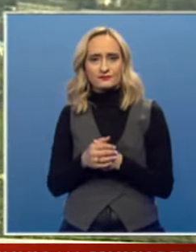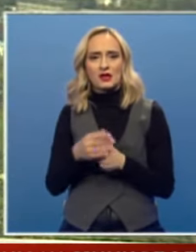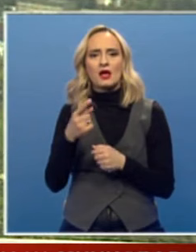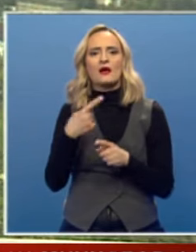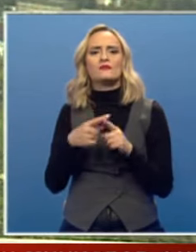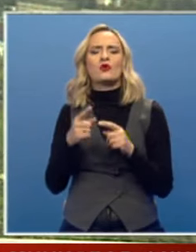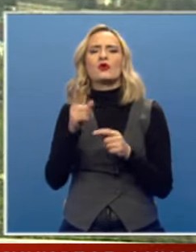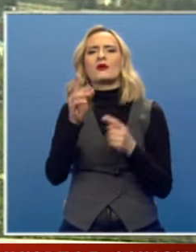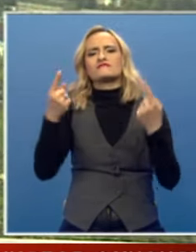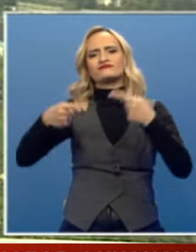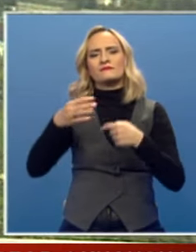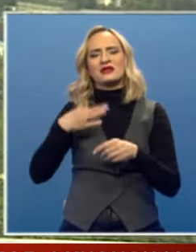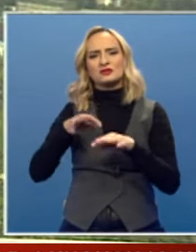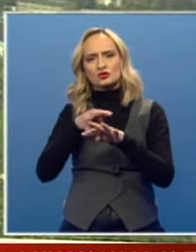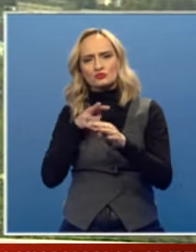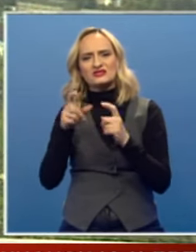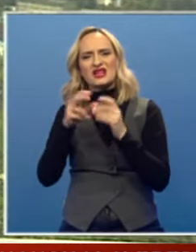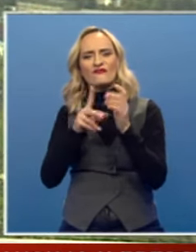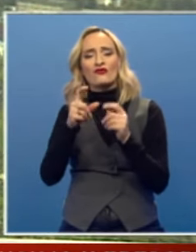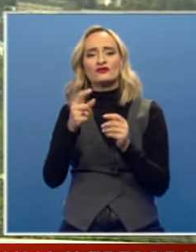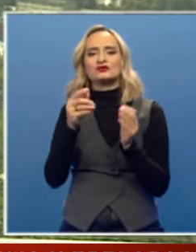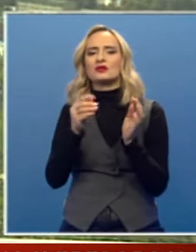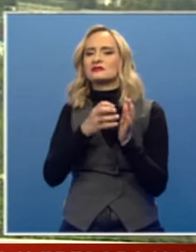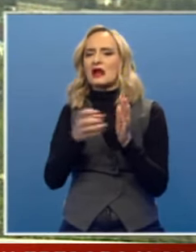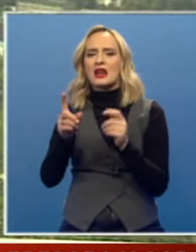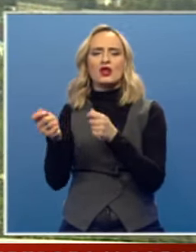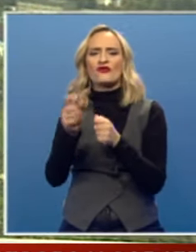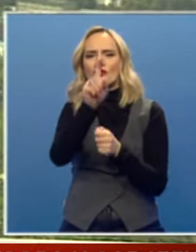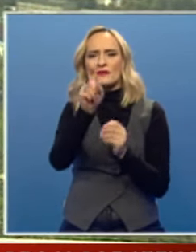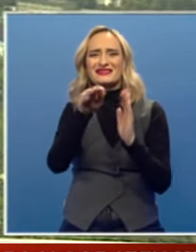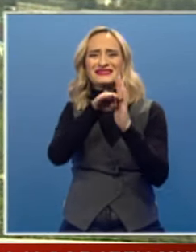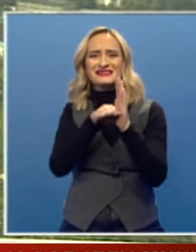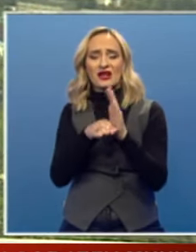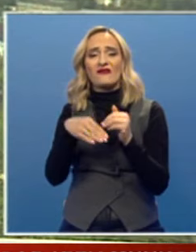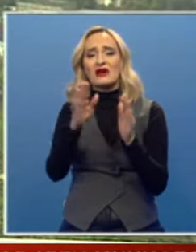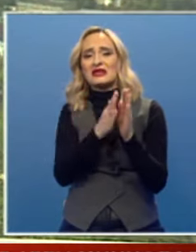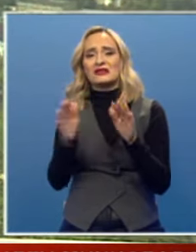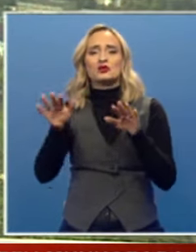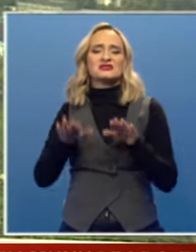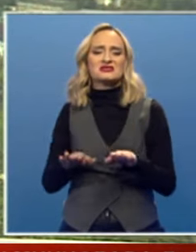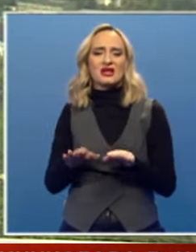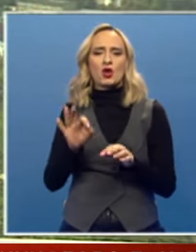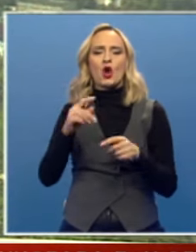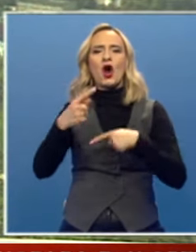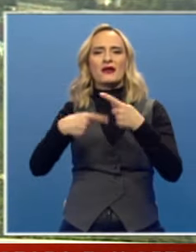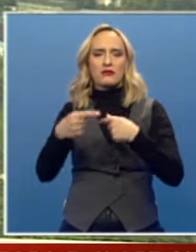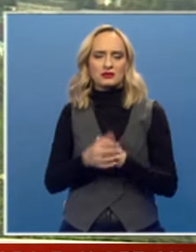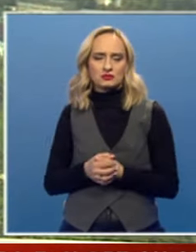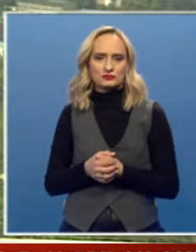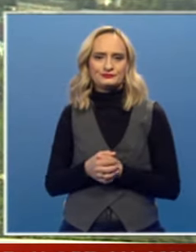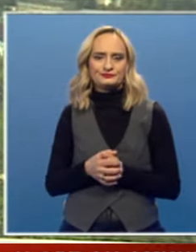Nasuprot predsjedniku Skupštine, Stanivuković i dalje ne dovodi u pitanje zakonitost vanrednog zasjedanja o rebalansu.